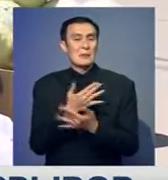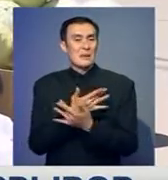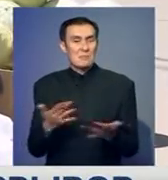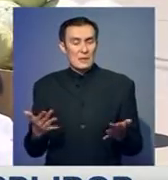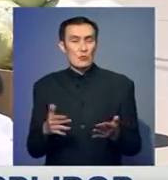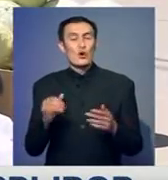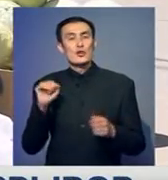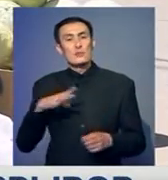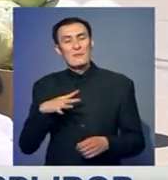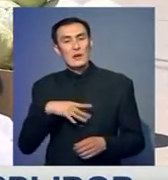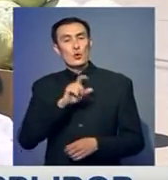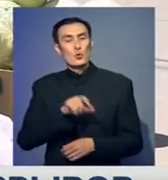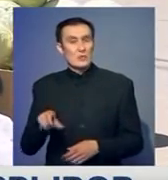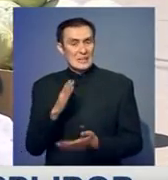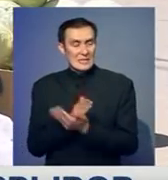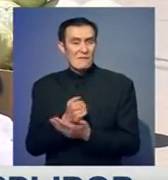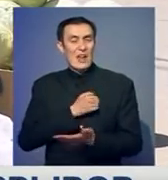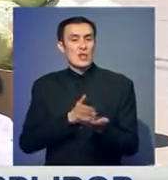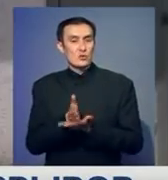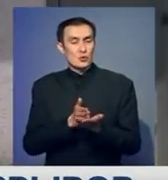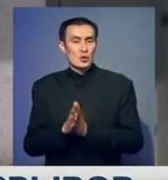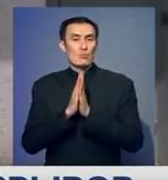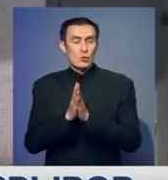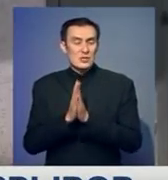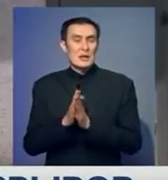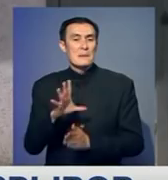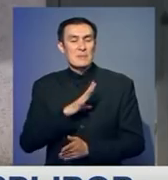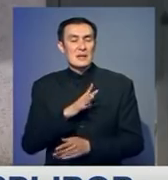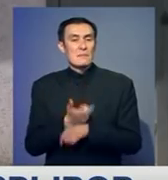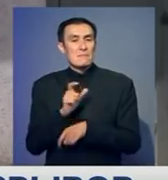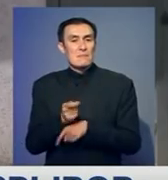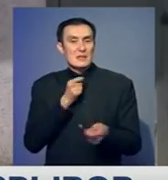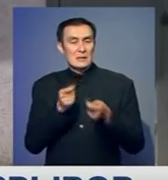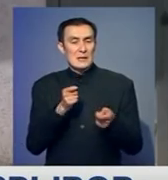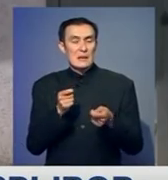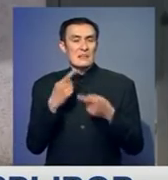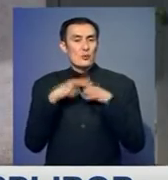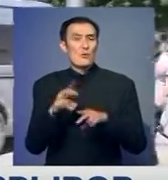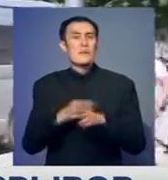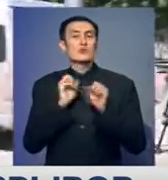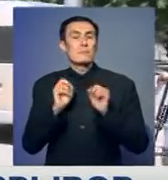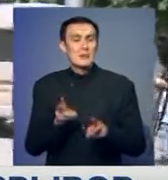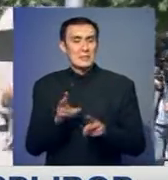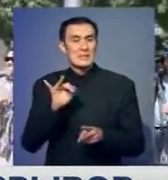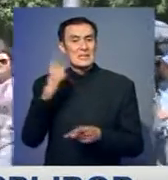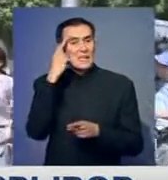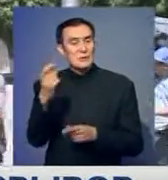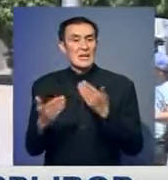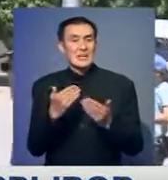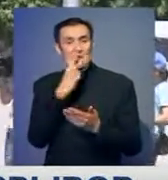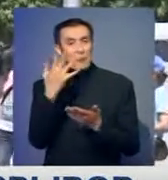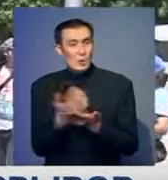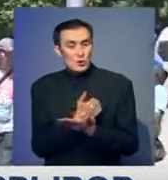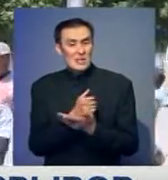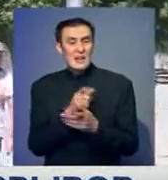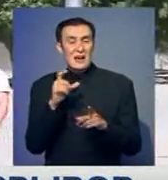так как там еще есть жители, военнослужащие просят их максимально соблюдать технику безопасности и сообщить в случае